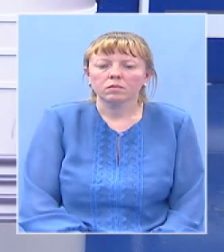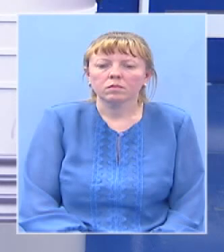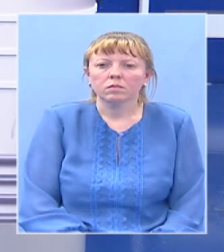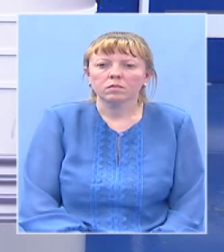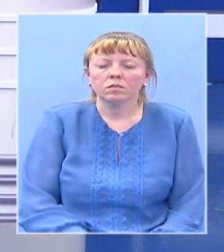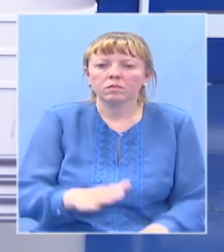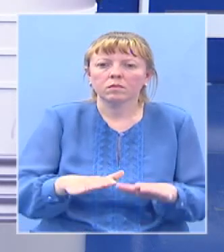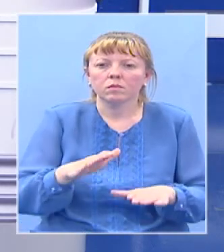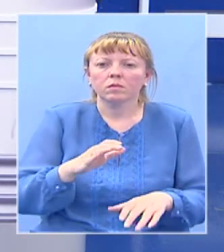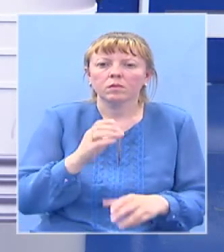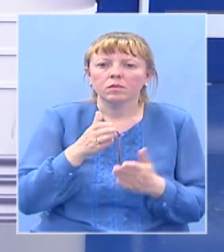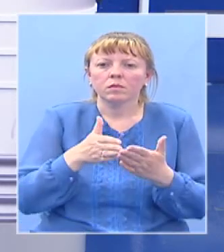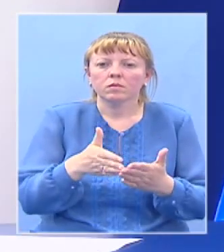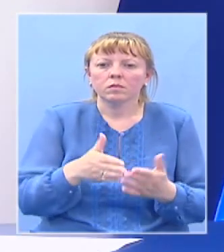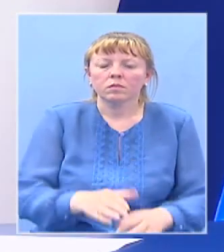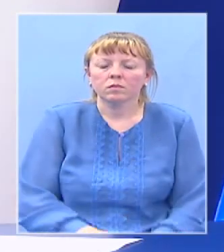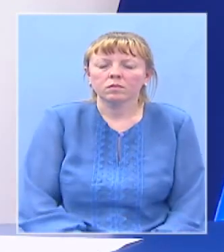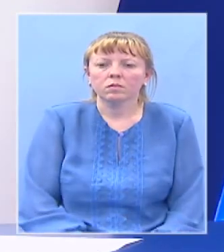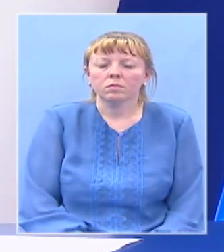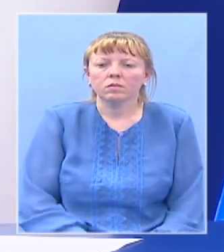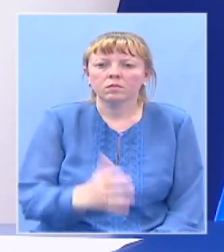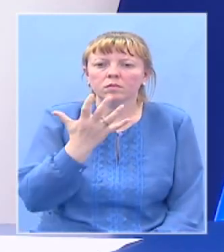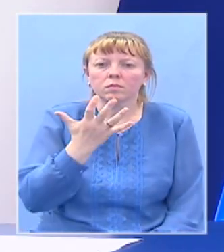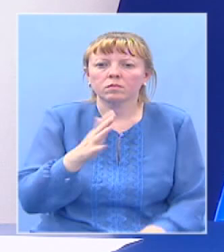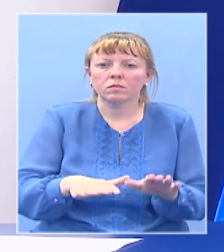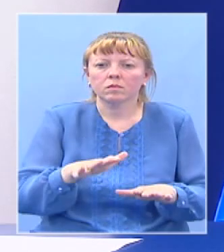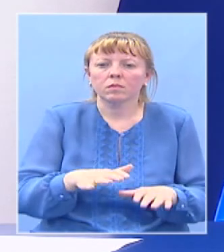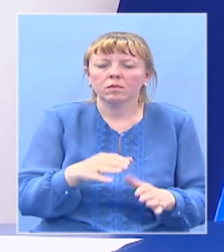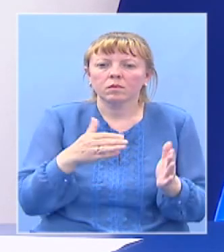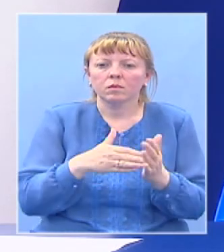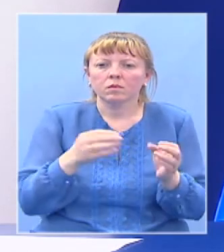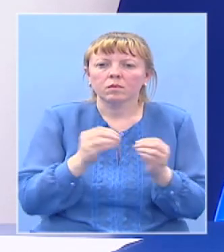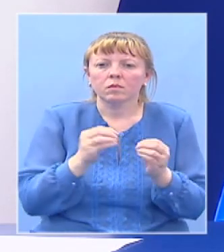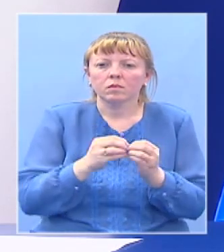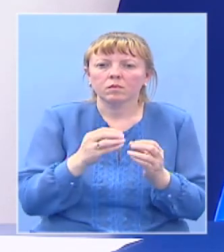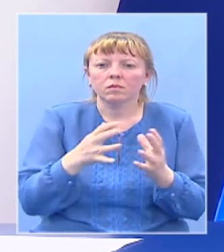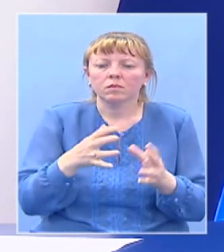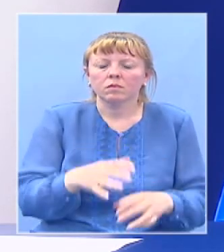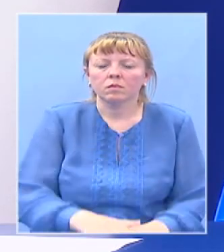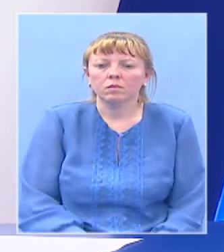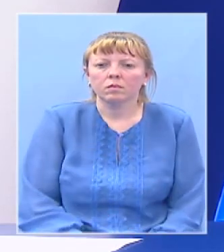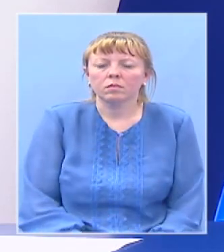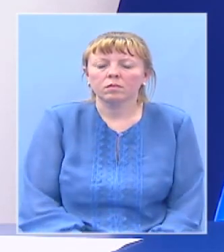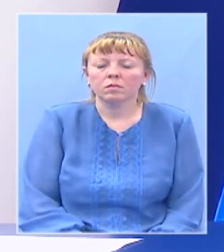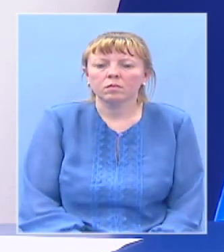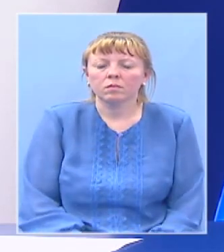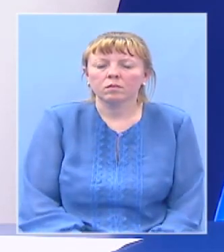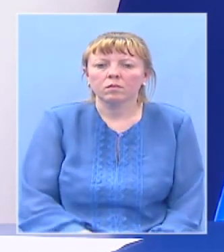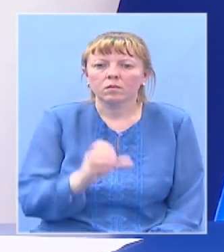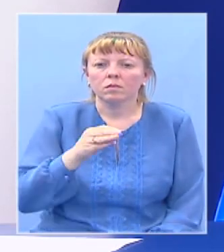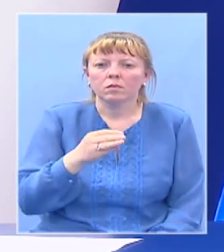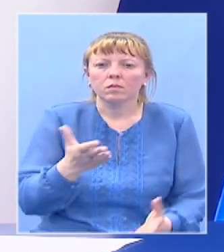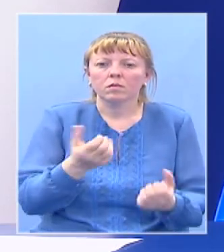взвешивании транспортного средства это у нас от 5 тонн с пти до 10 тонн и более 10 тонн и соответственно По субъектам